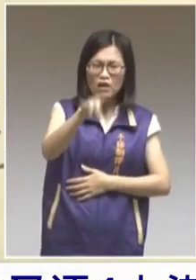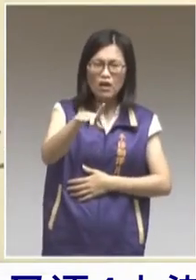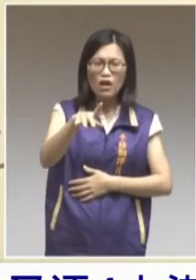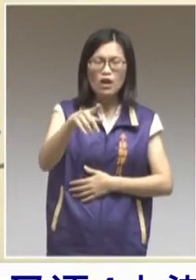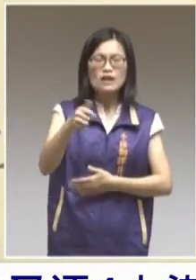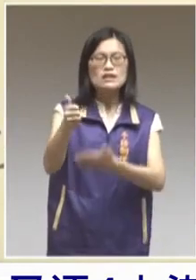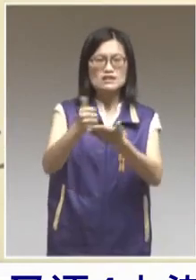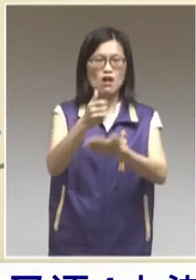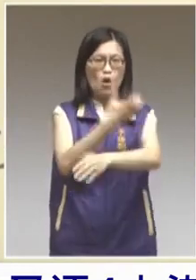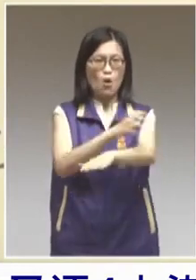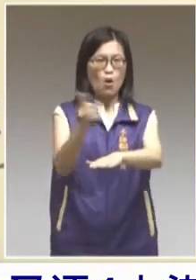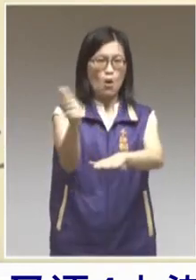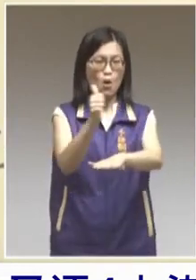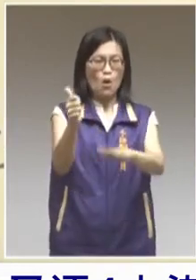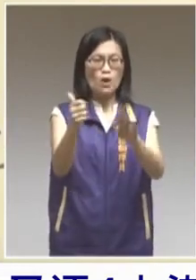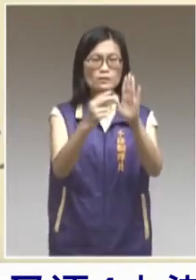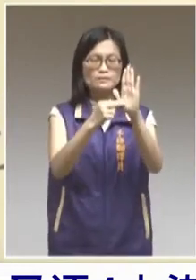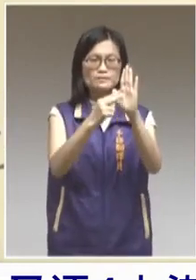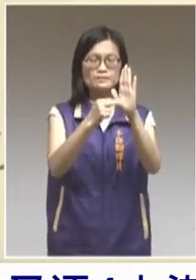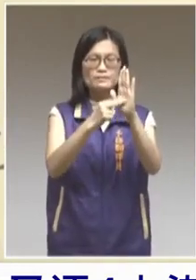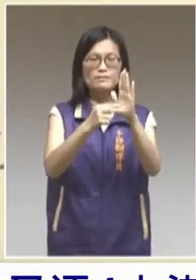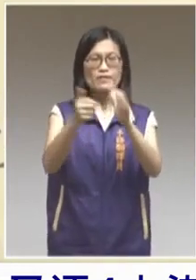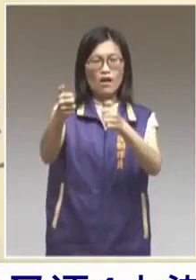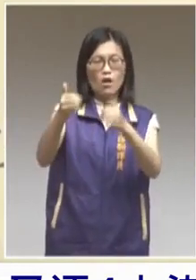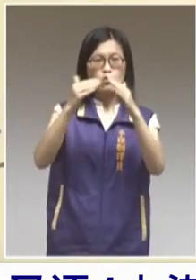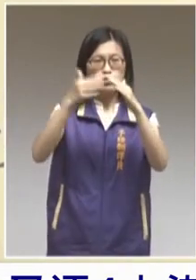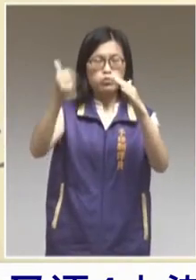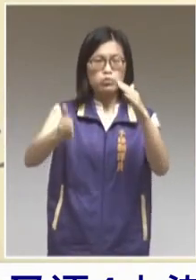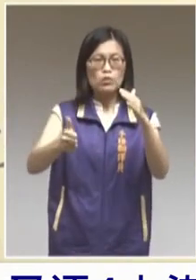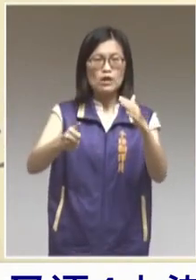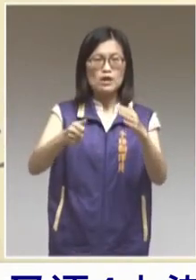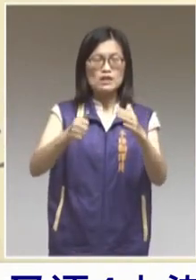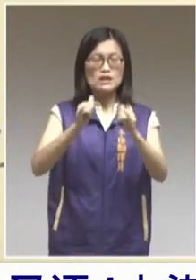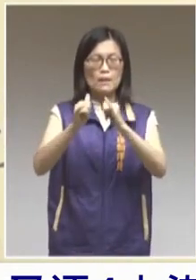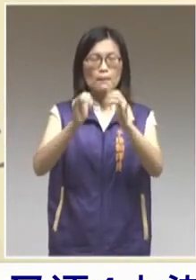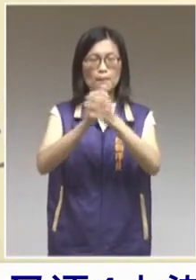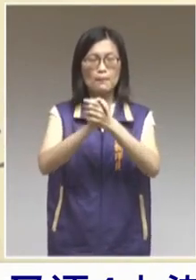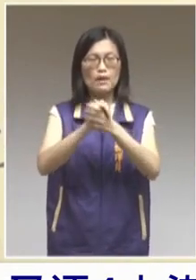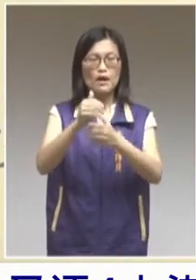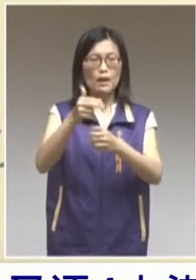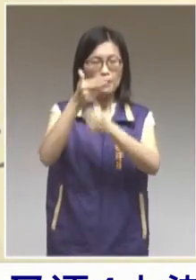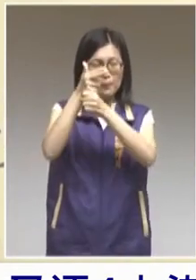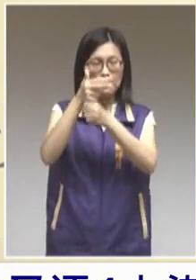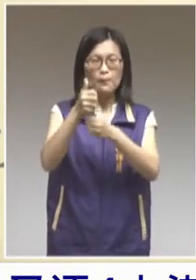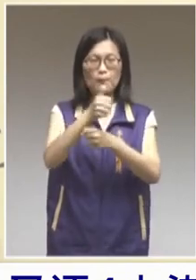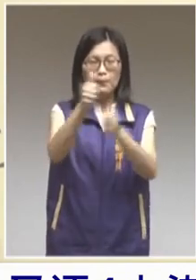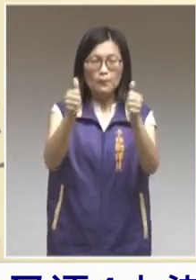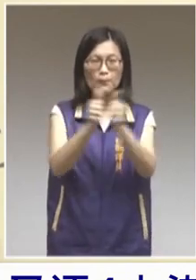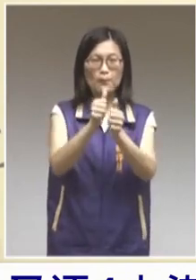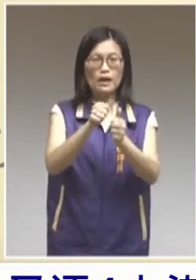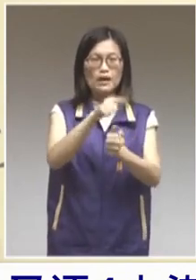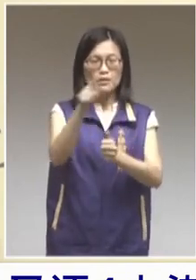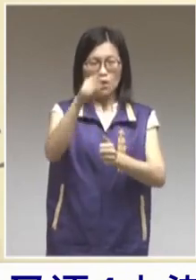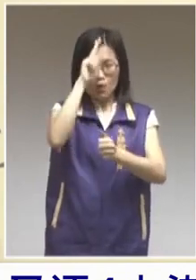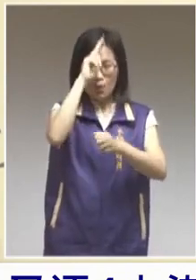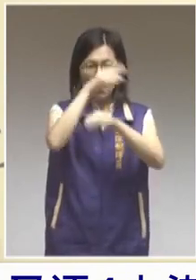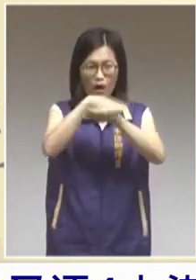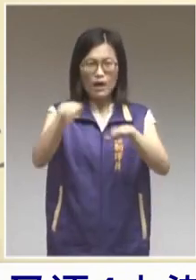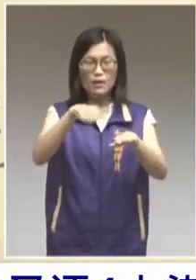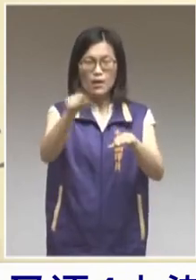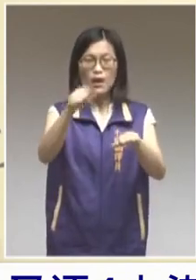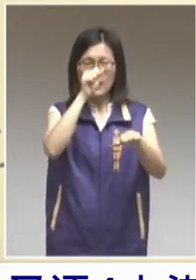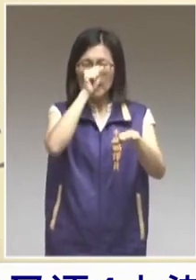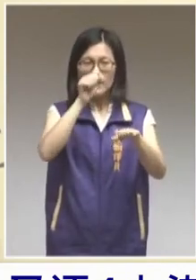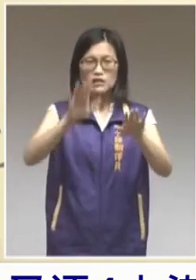明。 是，谢谢市长，各位市民朋友、各位媒体朋友，大家午安，大家好。那今天高雄市